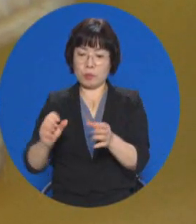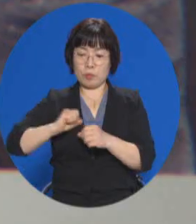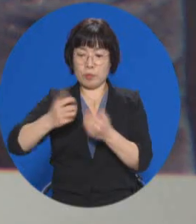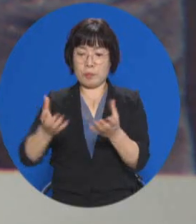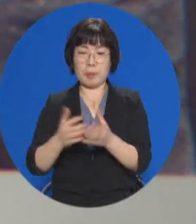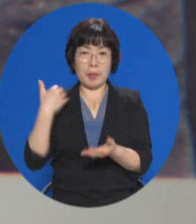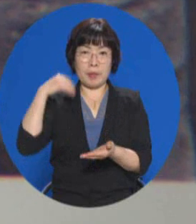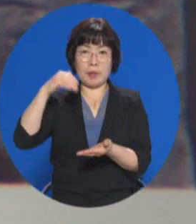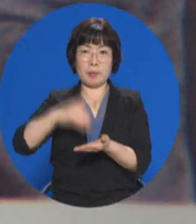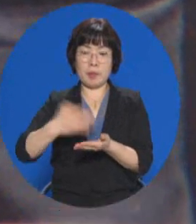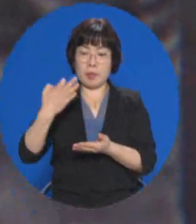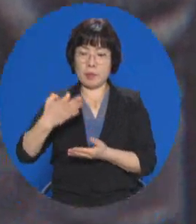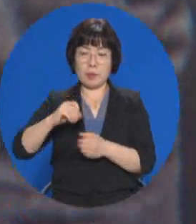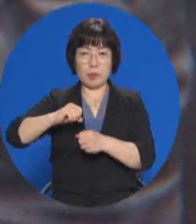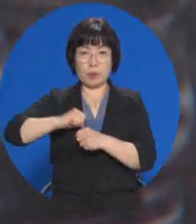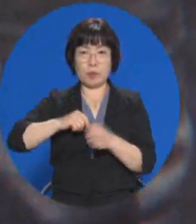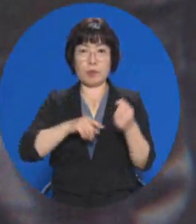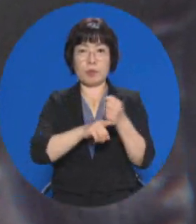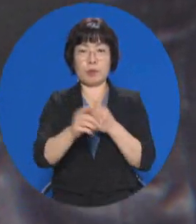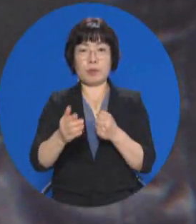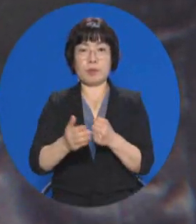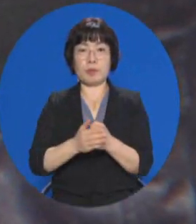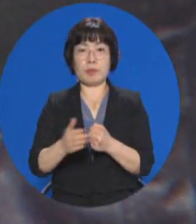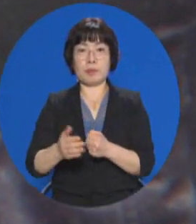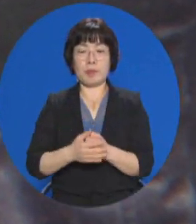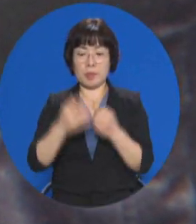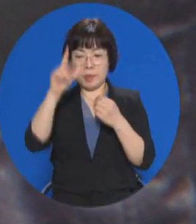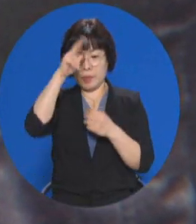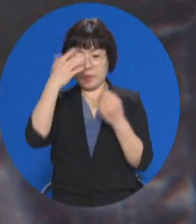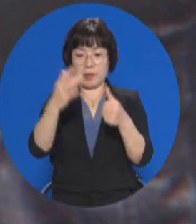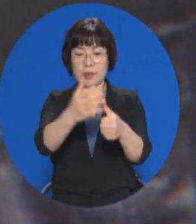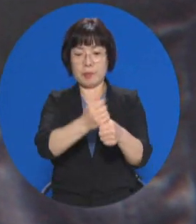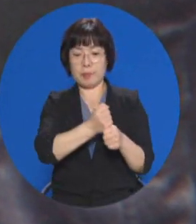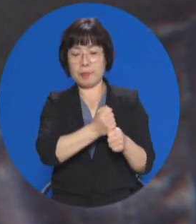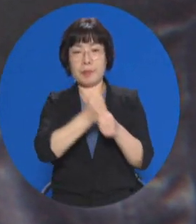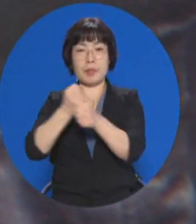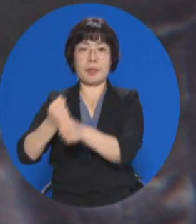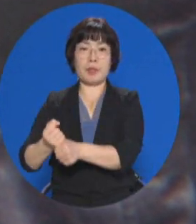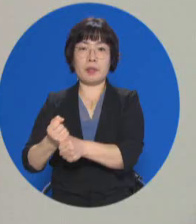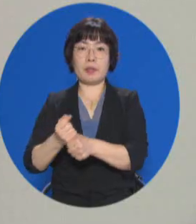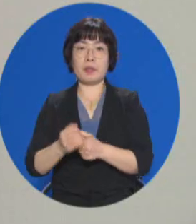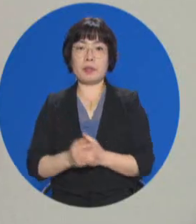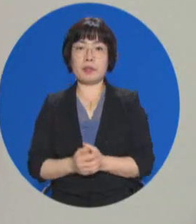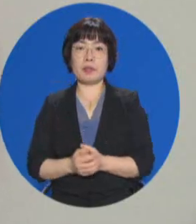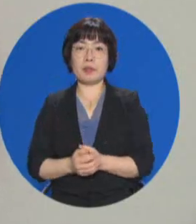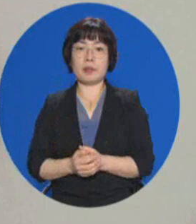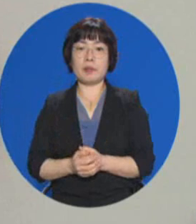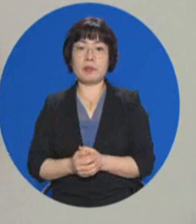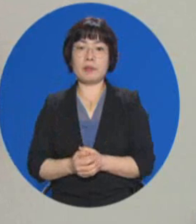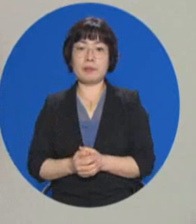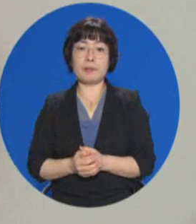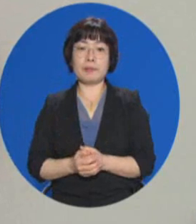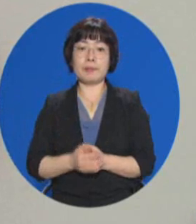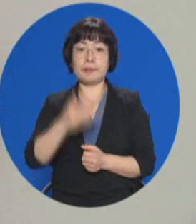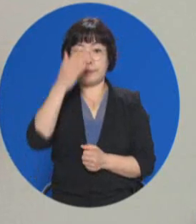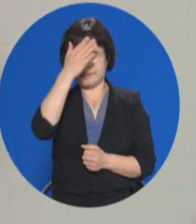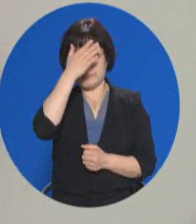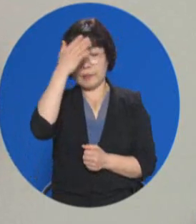아버지는 14연대 군인이라는 이유만으로 경찰에 붙잡혀 연행됐습니다. 그